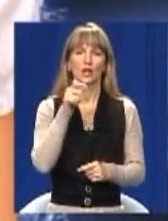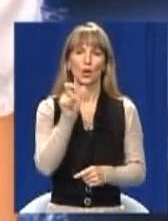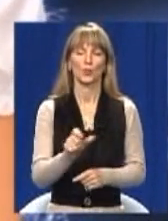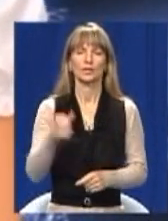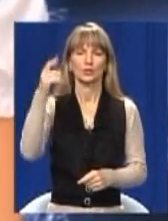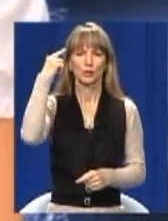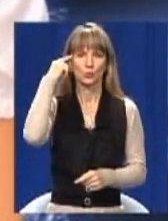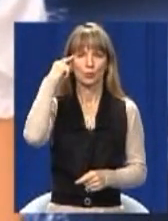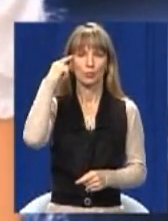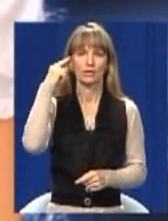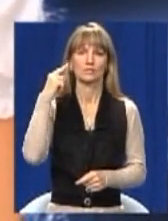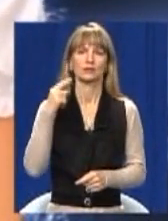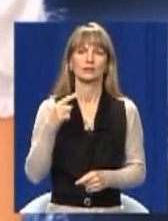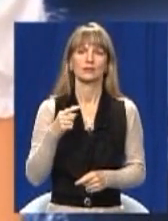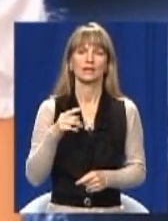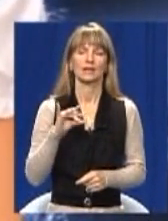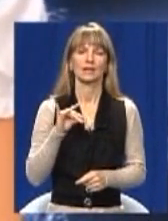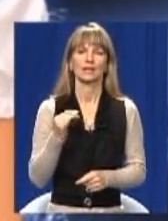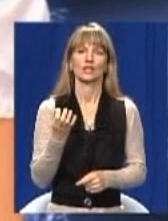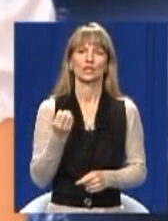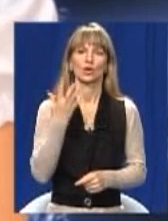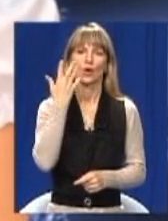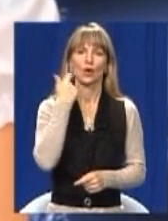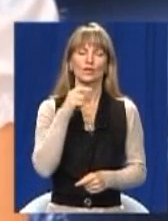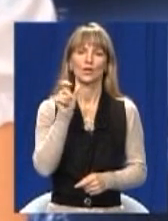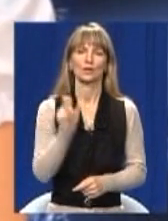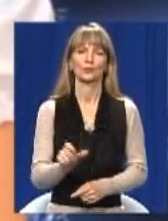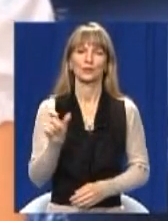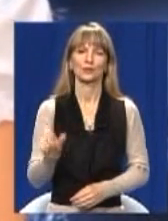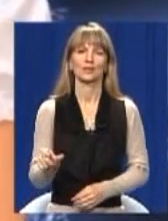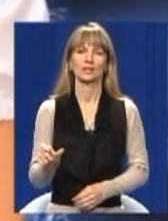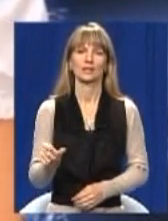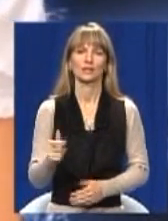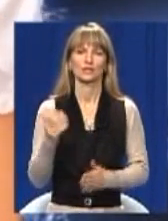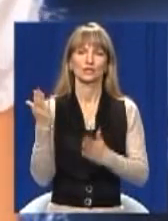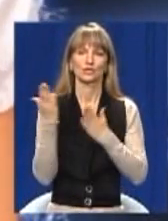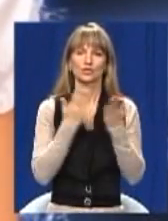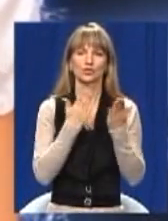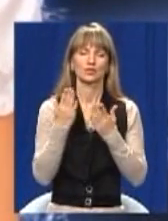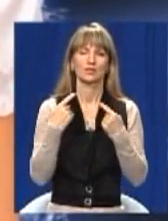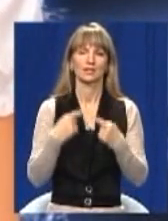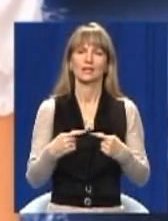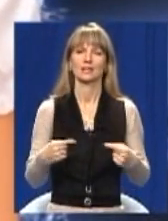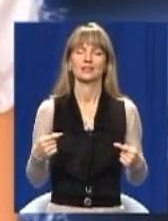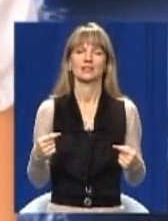думают. И еще когда люди... Читают всякие